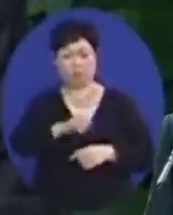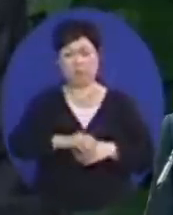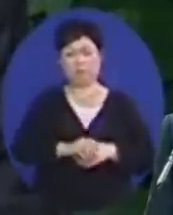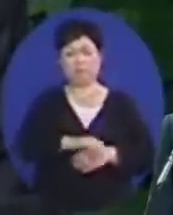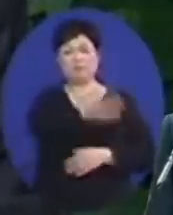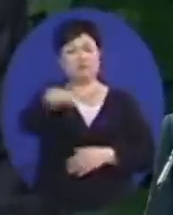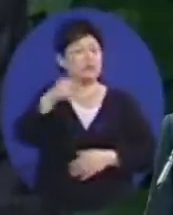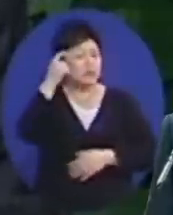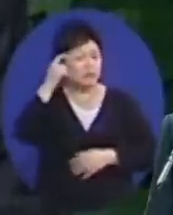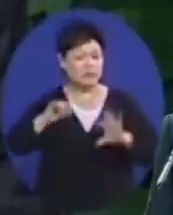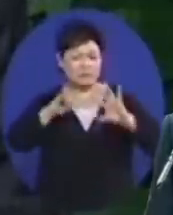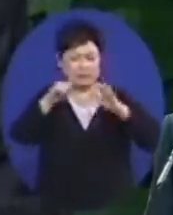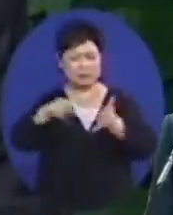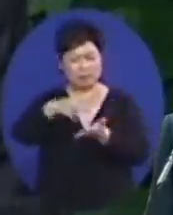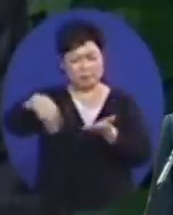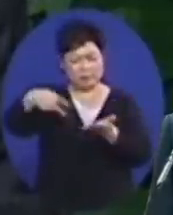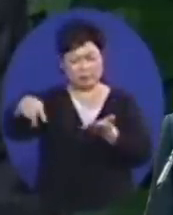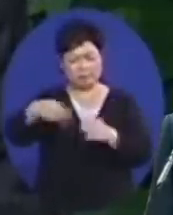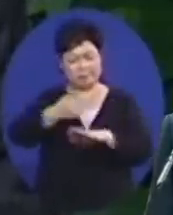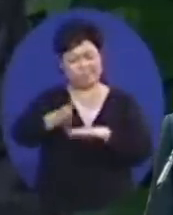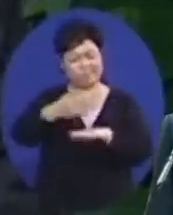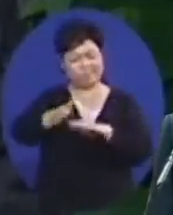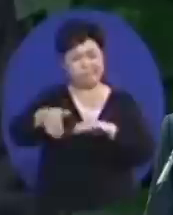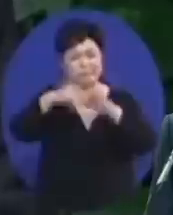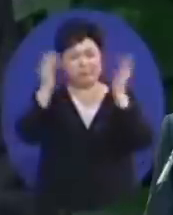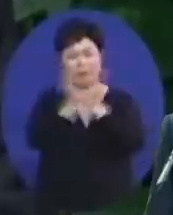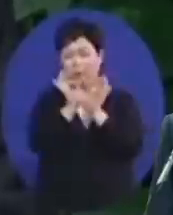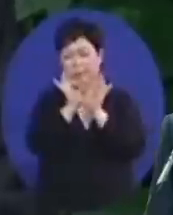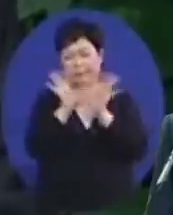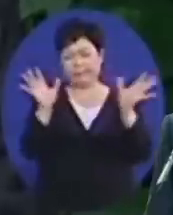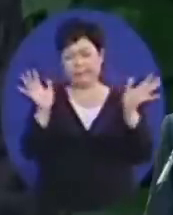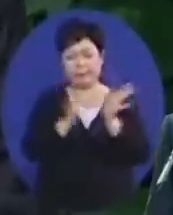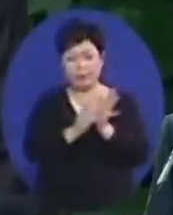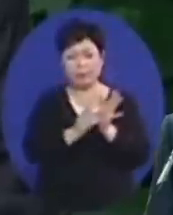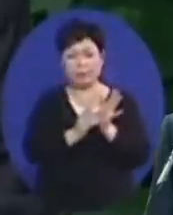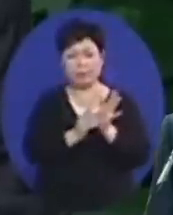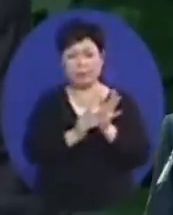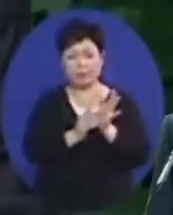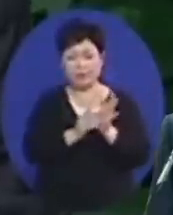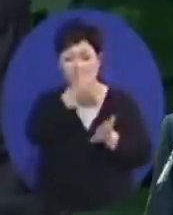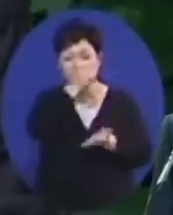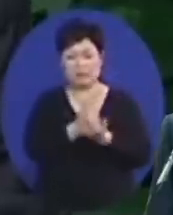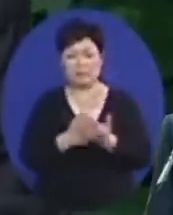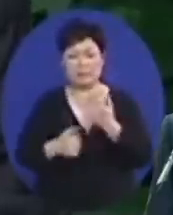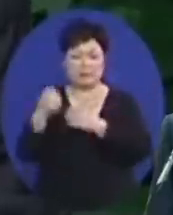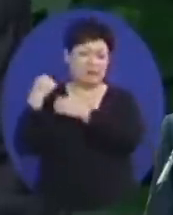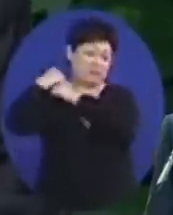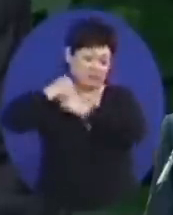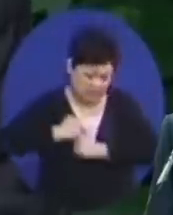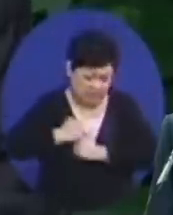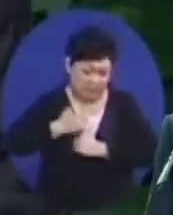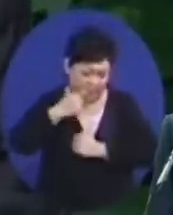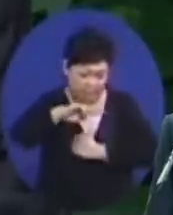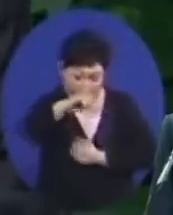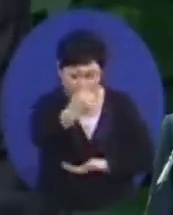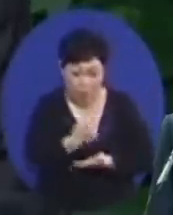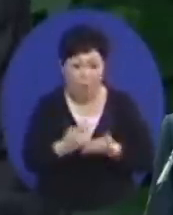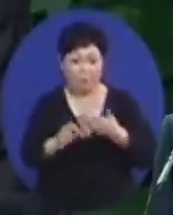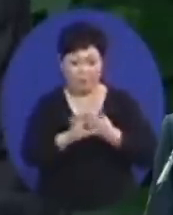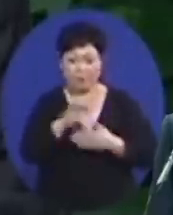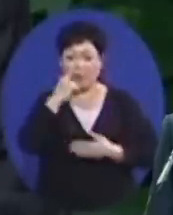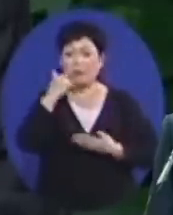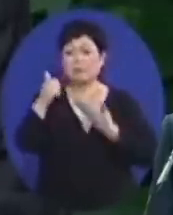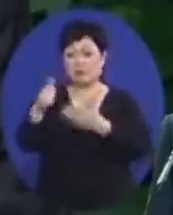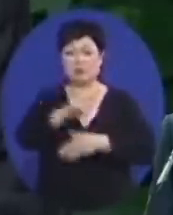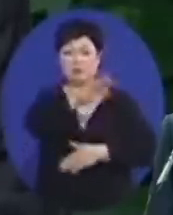우리가 세상에 흐랑하고 방탕하여 다 잃어버리고 죄만 짊어지고 아버지께 돌아오면